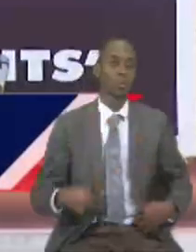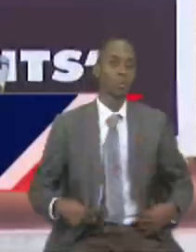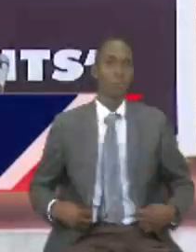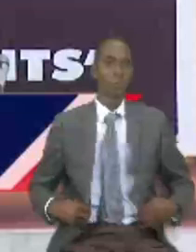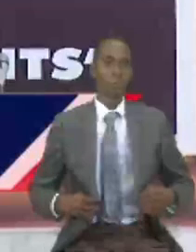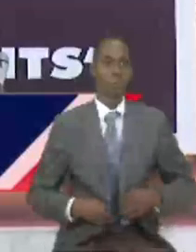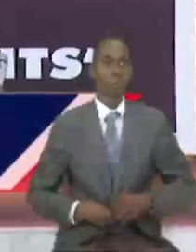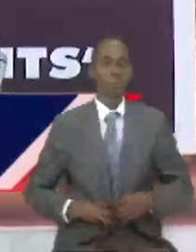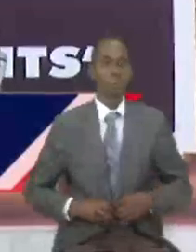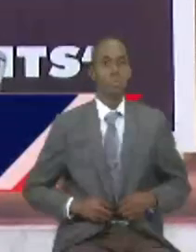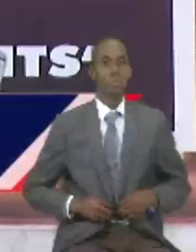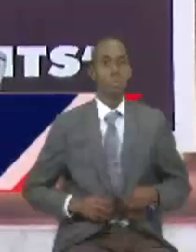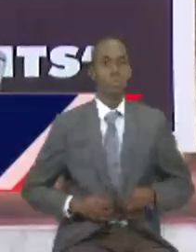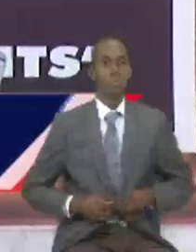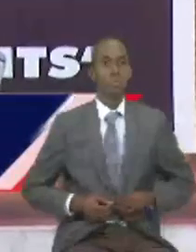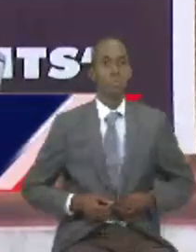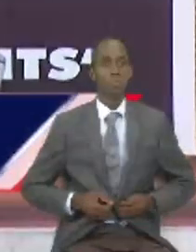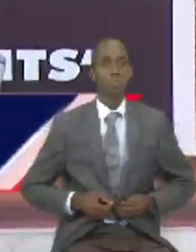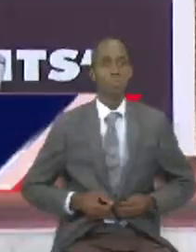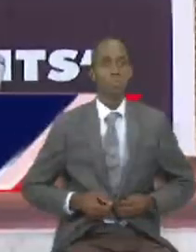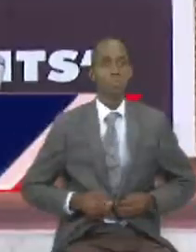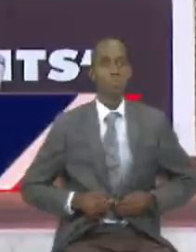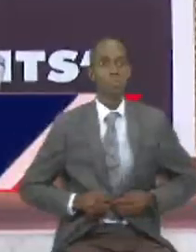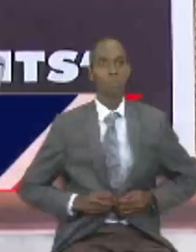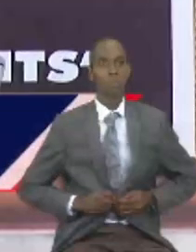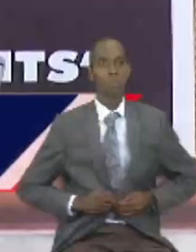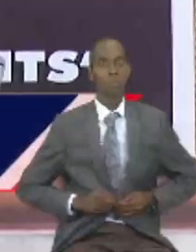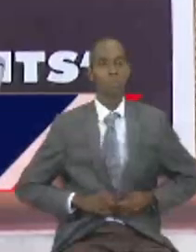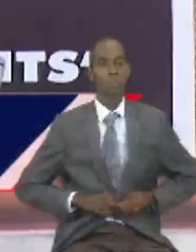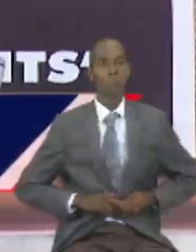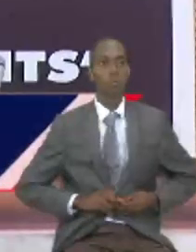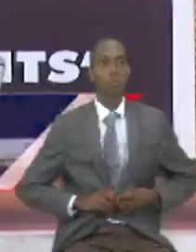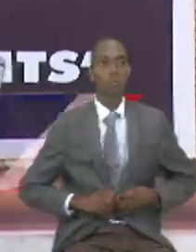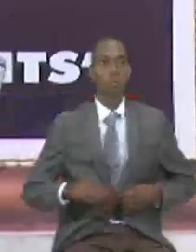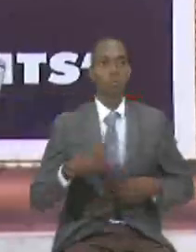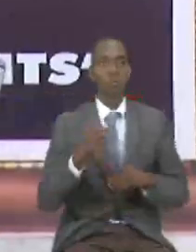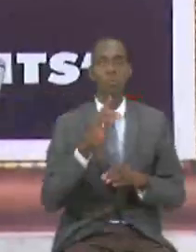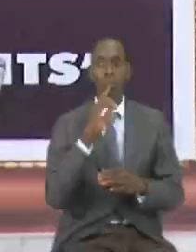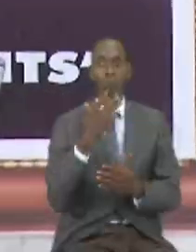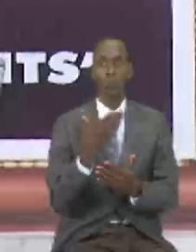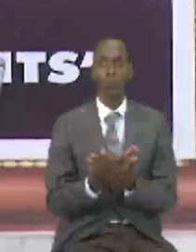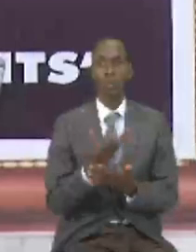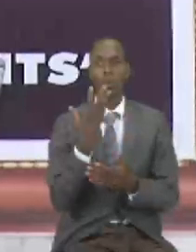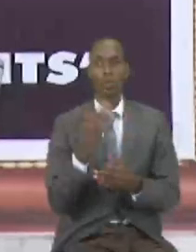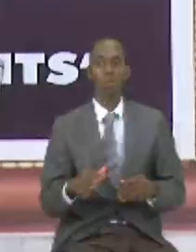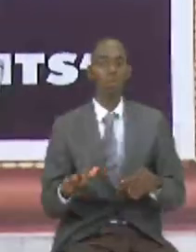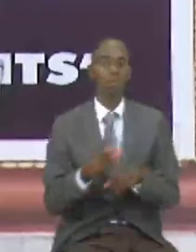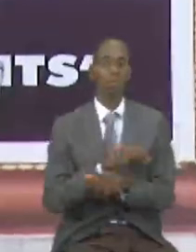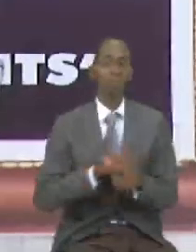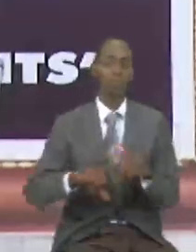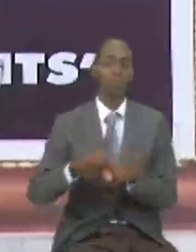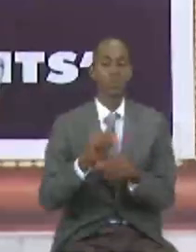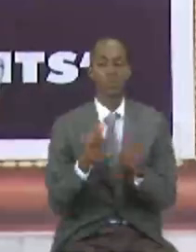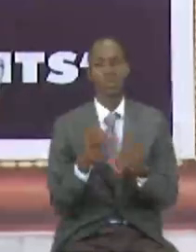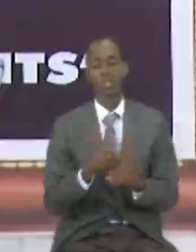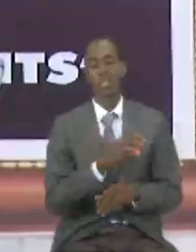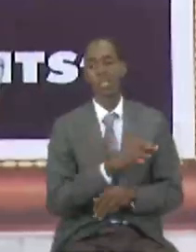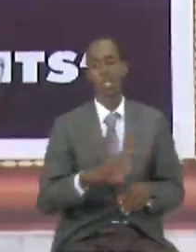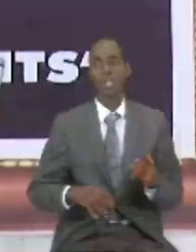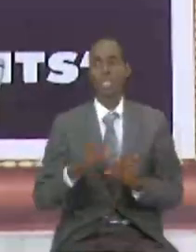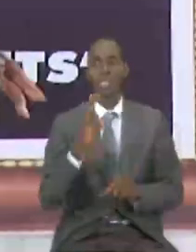point maintenant, la preuve d'une vraie communion avec Christ. La preuve d'une vraie communion avec Christ. Ce que le Seigneur nous dit, c'est